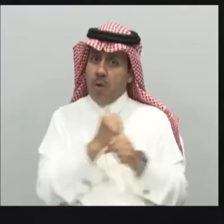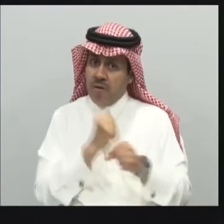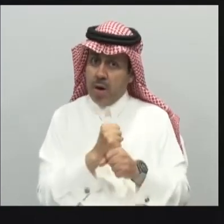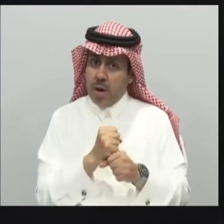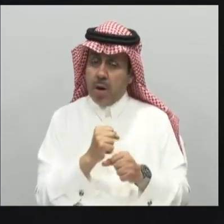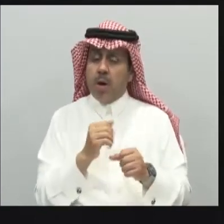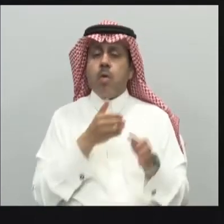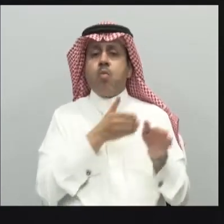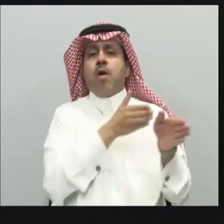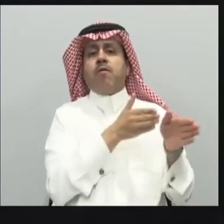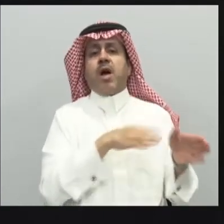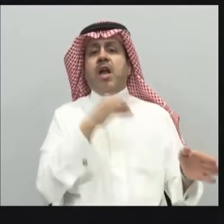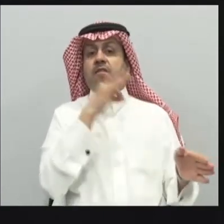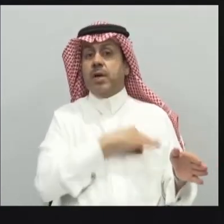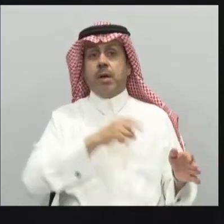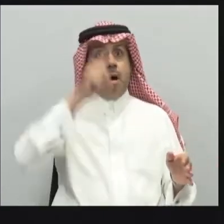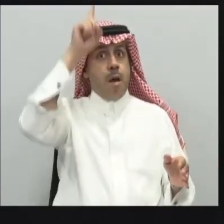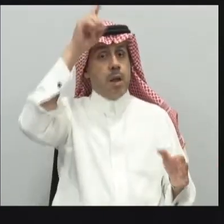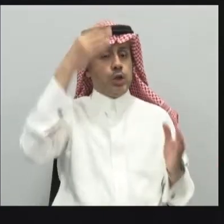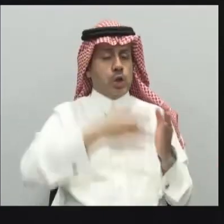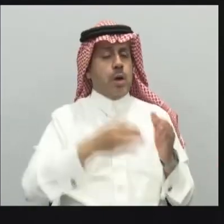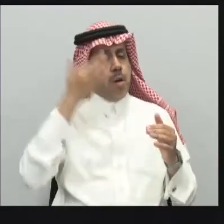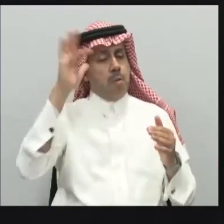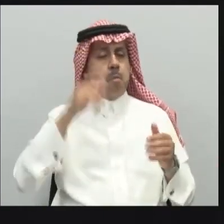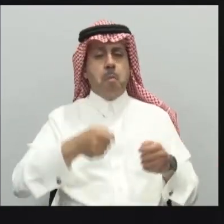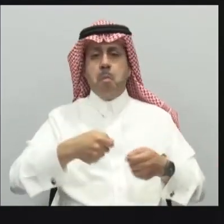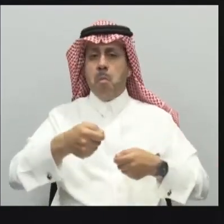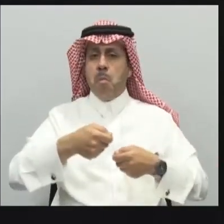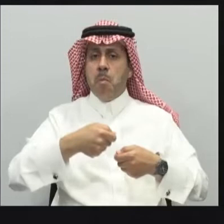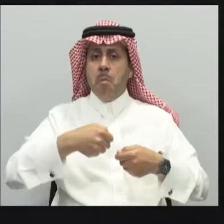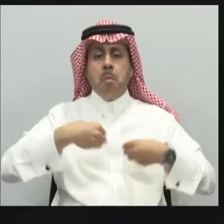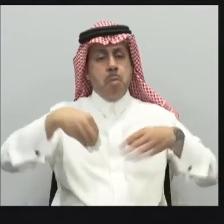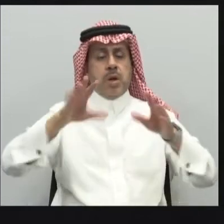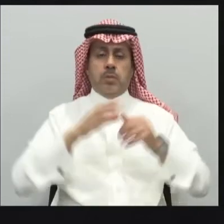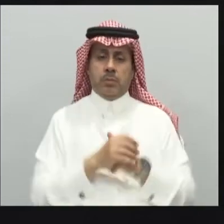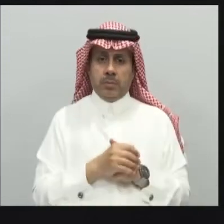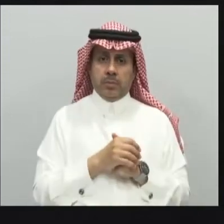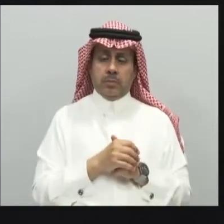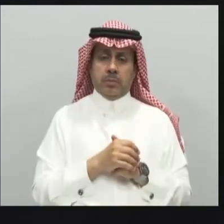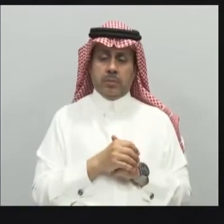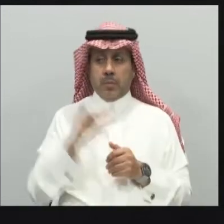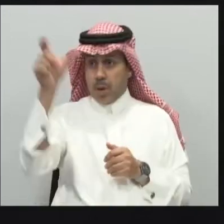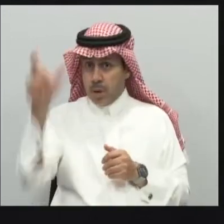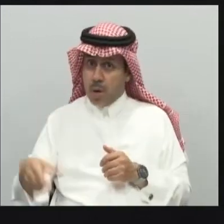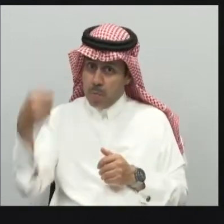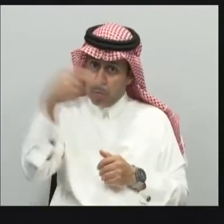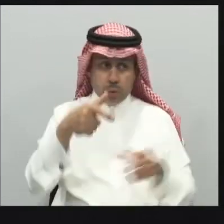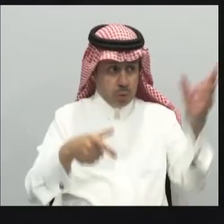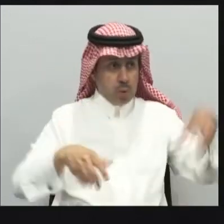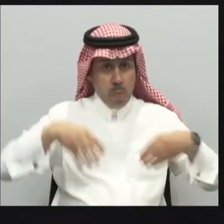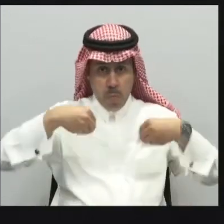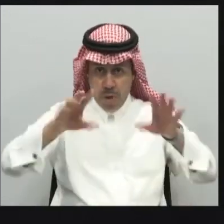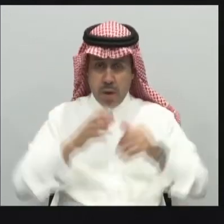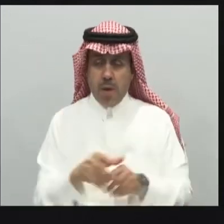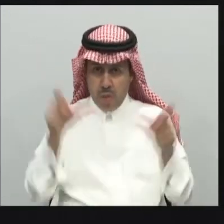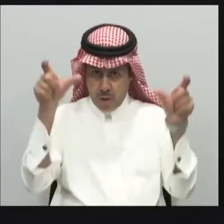لحكمه التي من اجلها ابيح البيع فهذه شروط لكل المتبايعين غرض صحيح